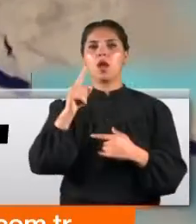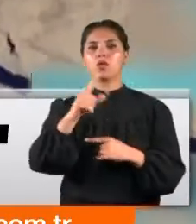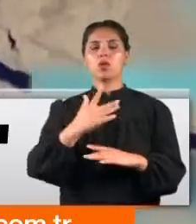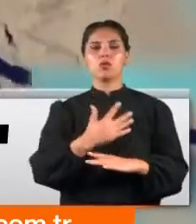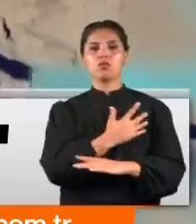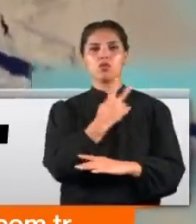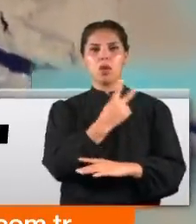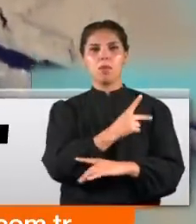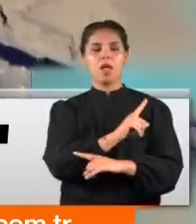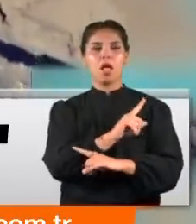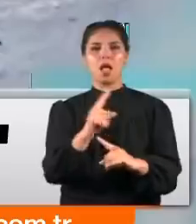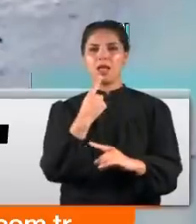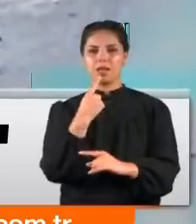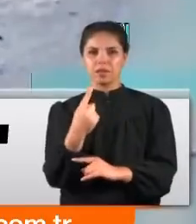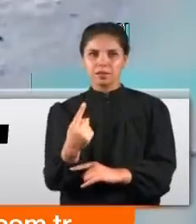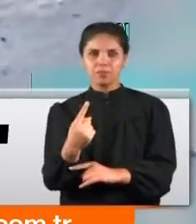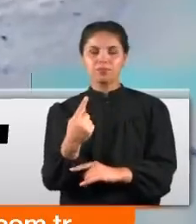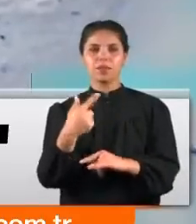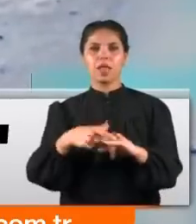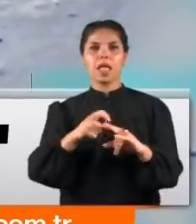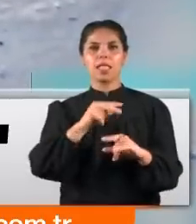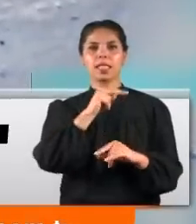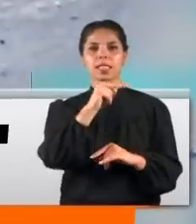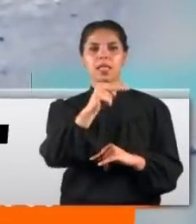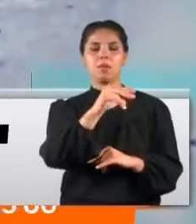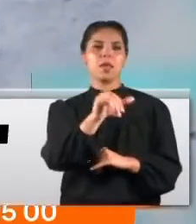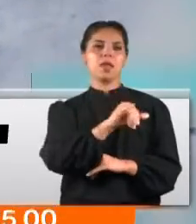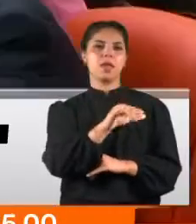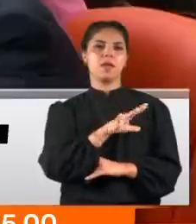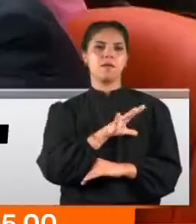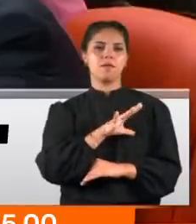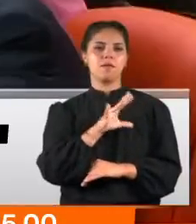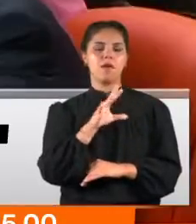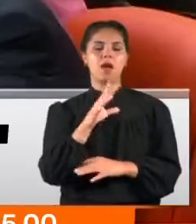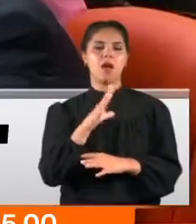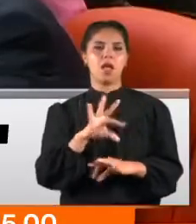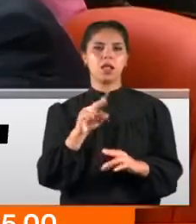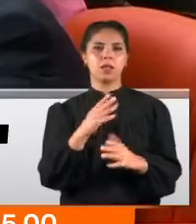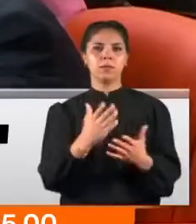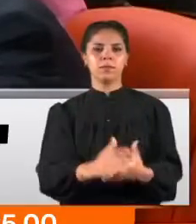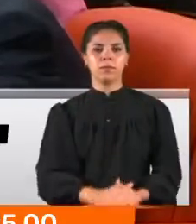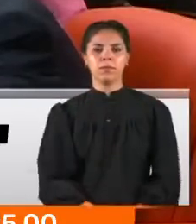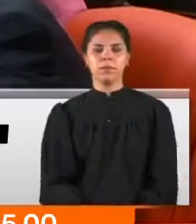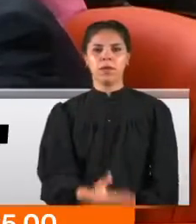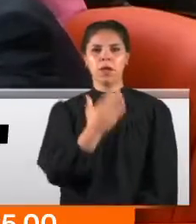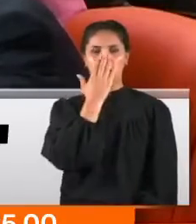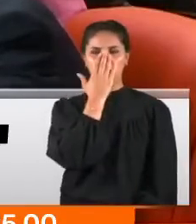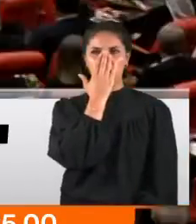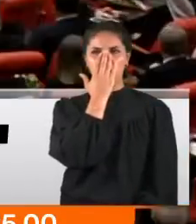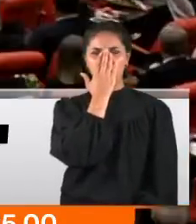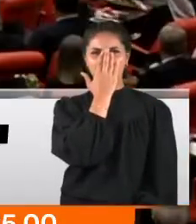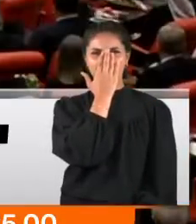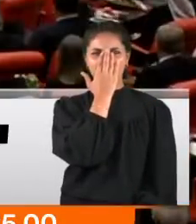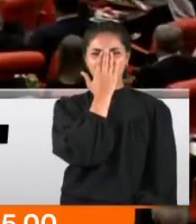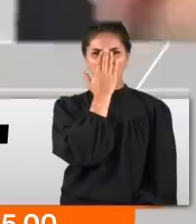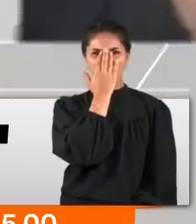CHP'nin hayır oyu vermesi de HDP çizgisine kaydığının ispatı gibiydi. O zaman bundan sonraki bütün tezkerelere hayır mı diyeceksiniz, onu mu anlamamız